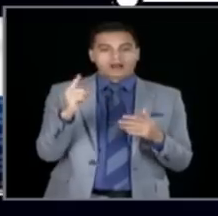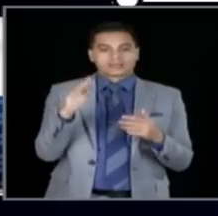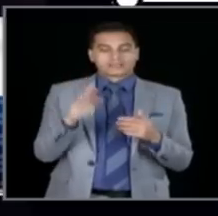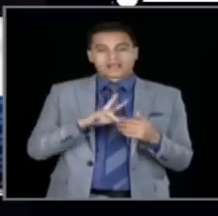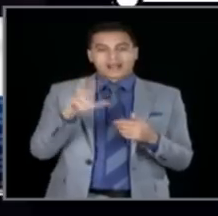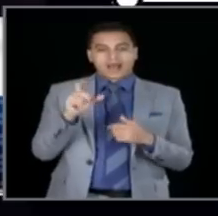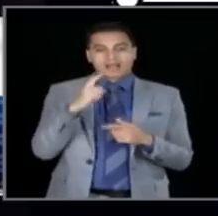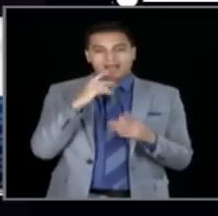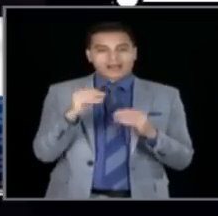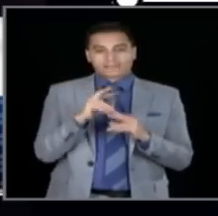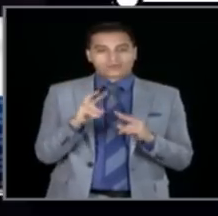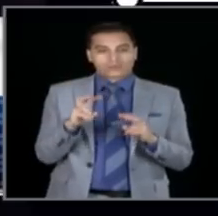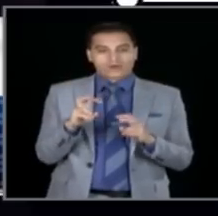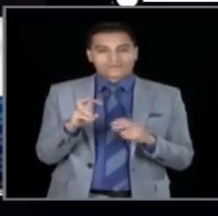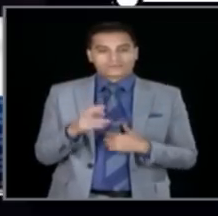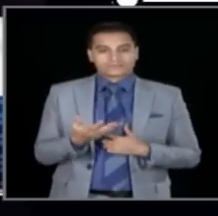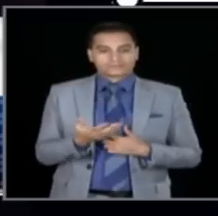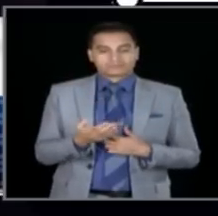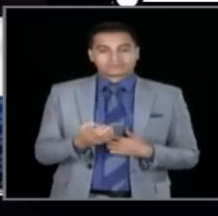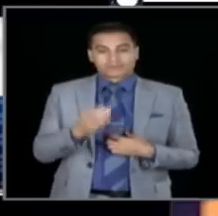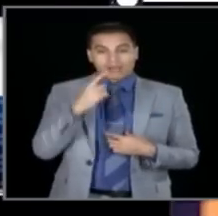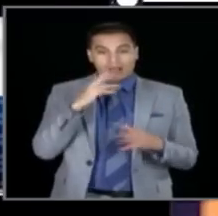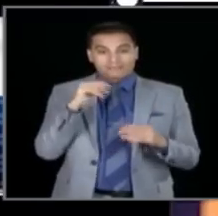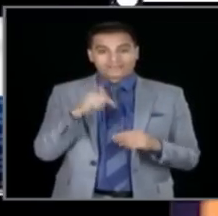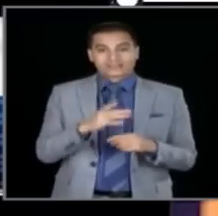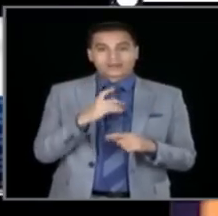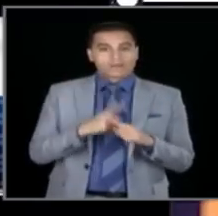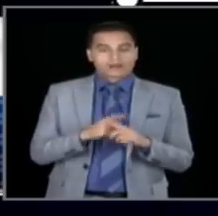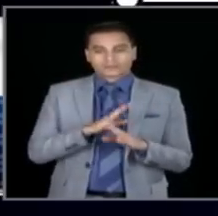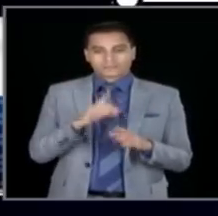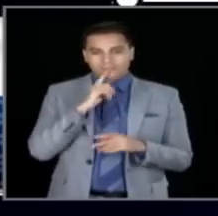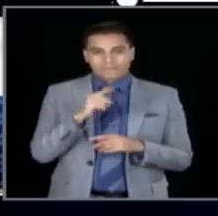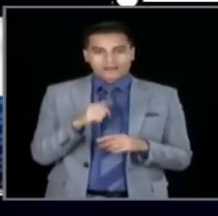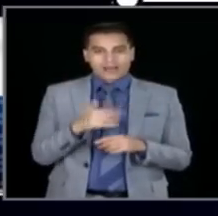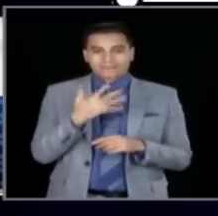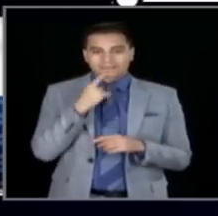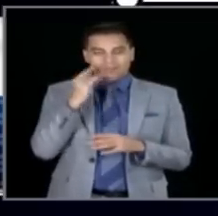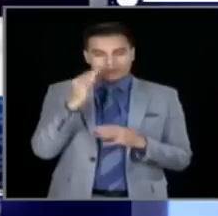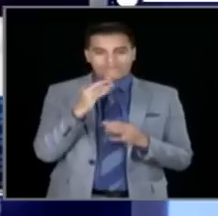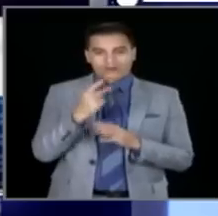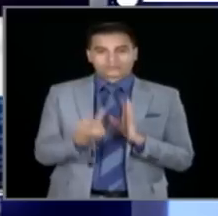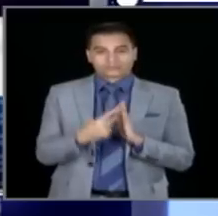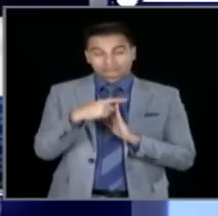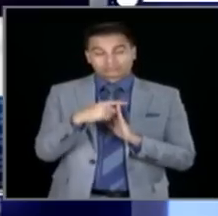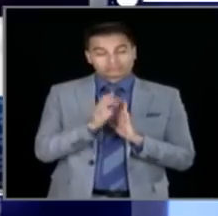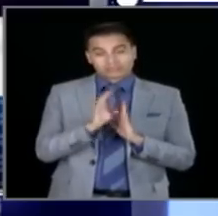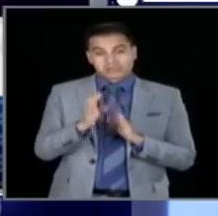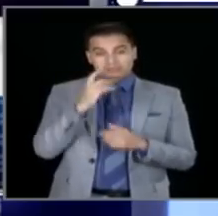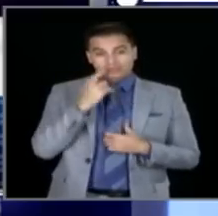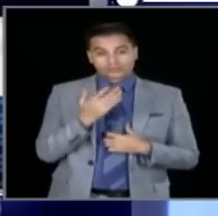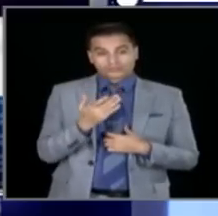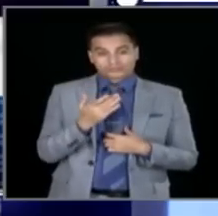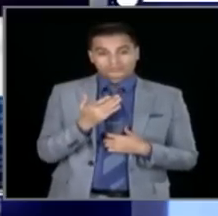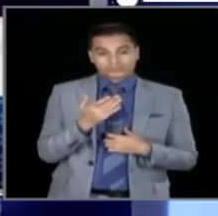محدش يتكلم معايا، تبقى إجابة غلط على طول. كان عندكم لسه 5 ثواني تتكلموا، ولكن